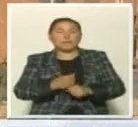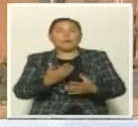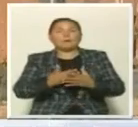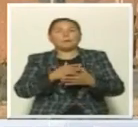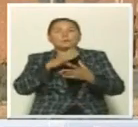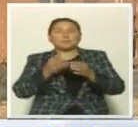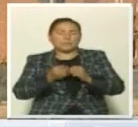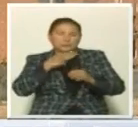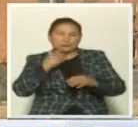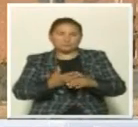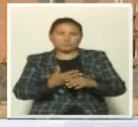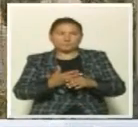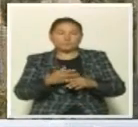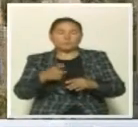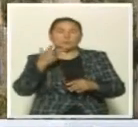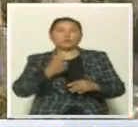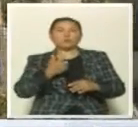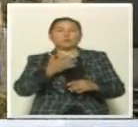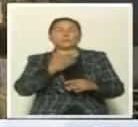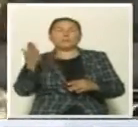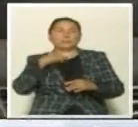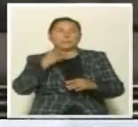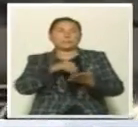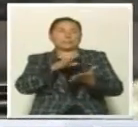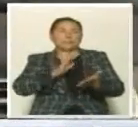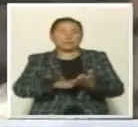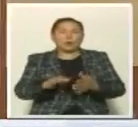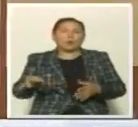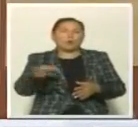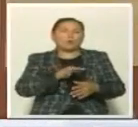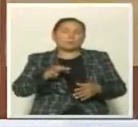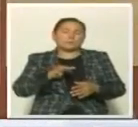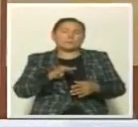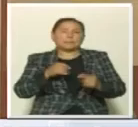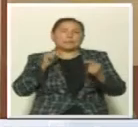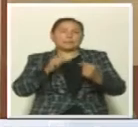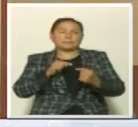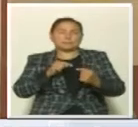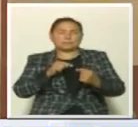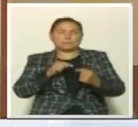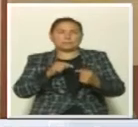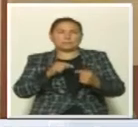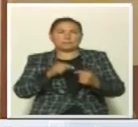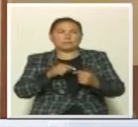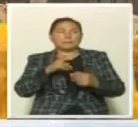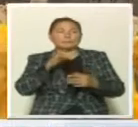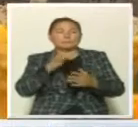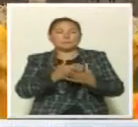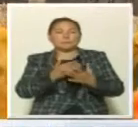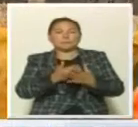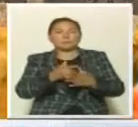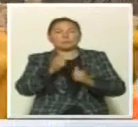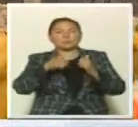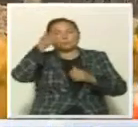Аймақта есірткі айналымына байланысты 300-ге жуық дерек тіркелді. Облыстық есірткіге қарсы іс-қимыл басқармасының қызметкерлерімен